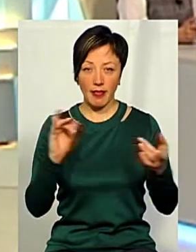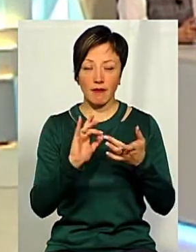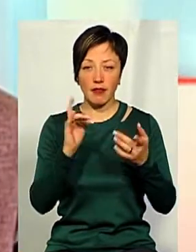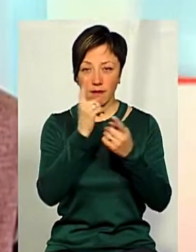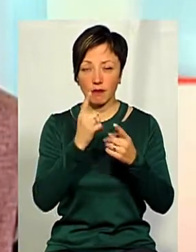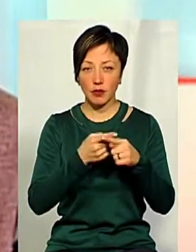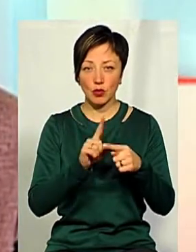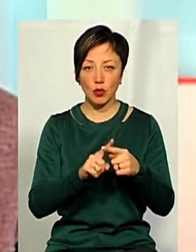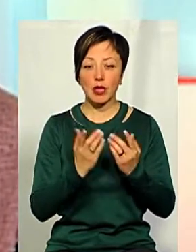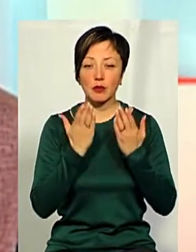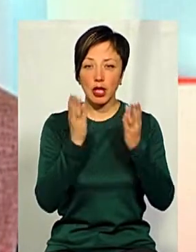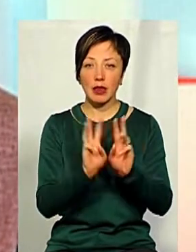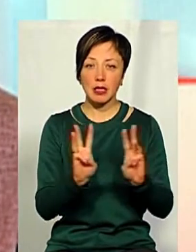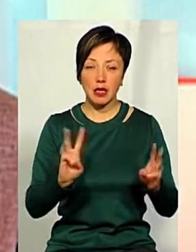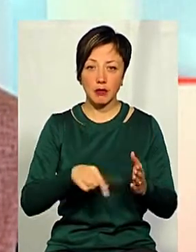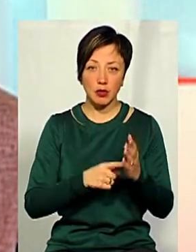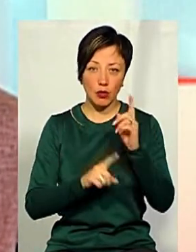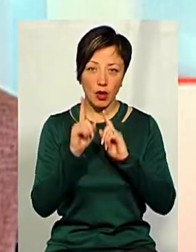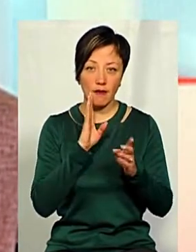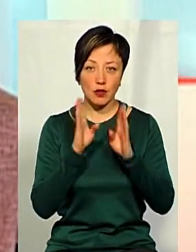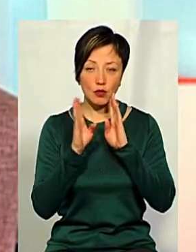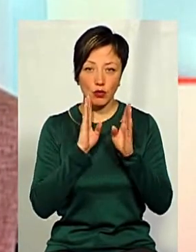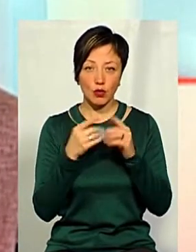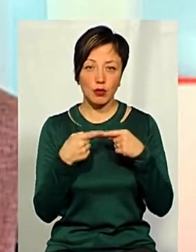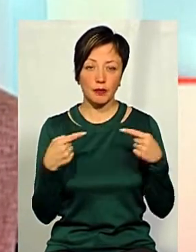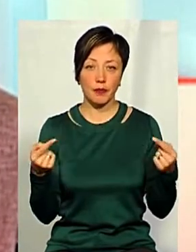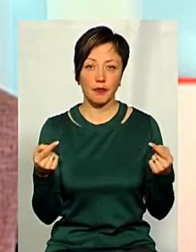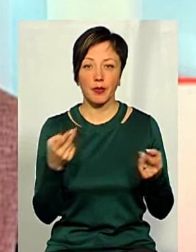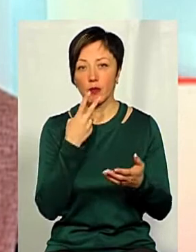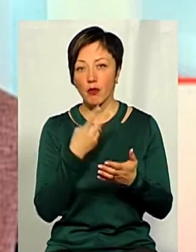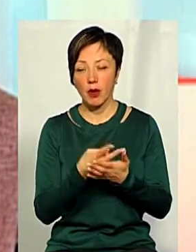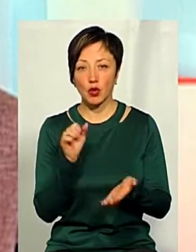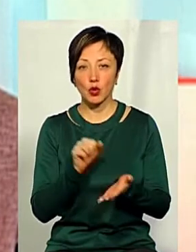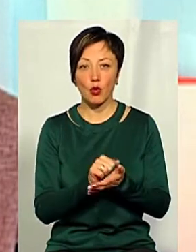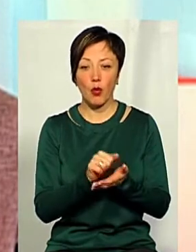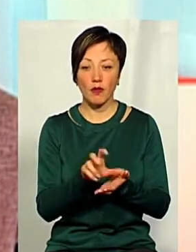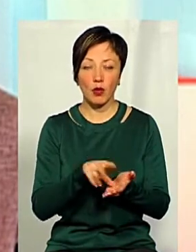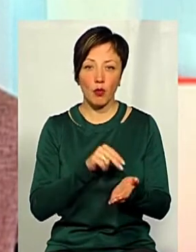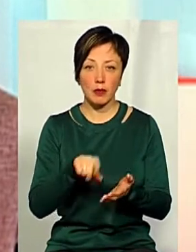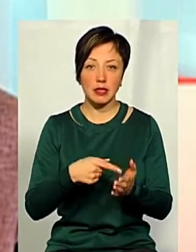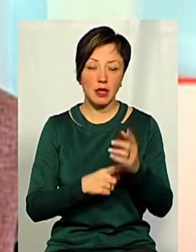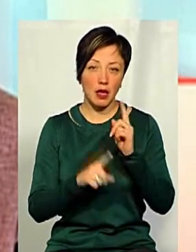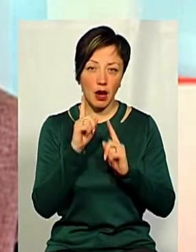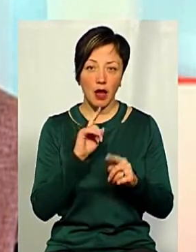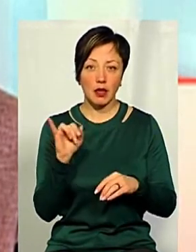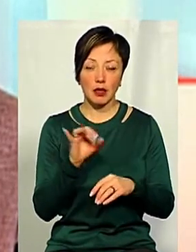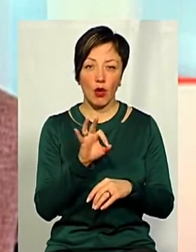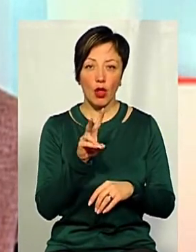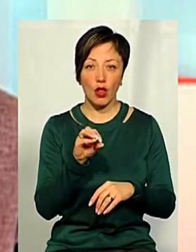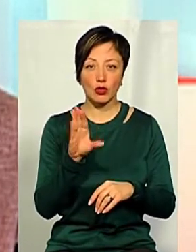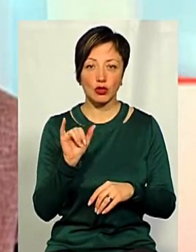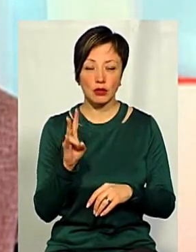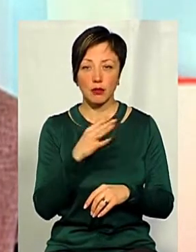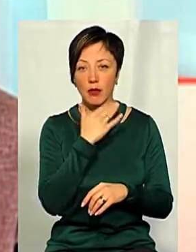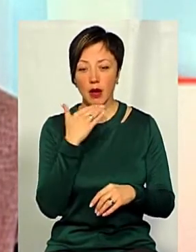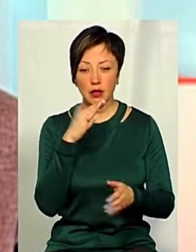ради почитати, і на сторінках Facebook «Розумне довкілля Хмельницьке», і побачити друковані копії в міській раді, і в Олешині, тобто є